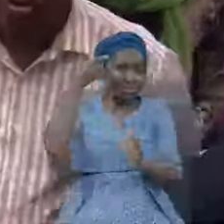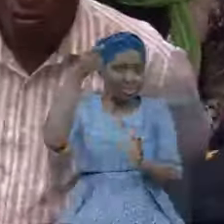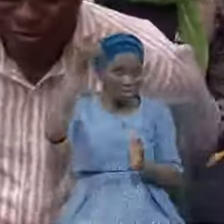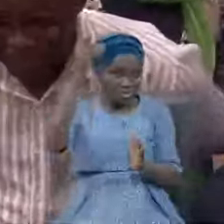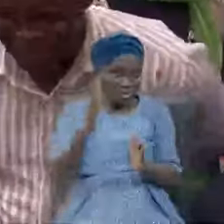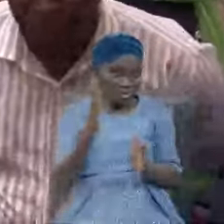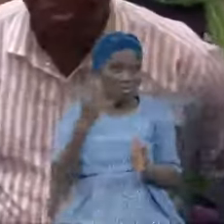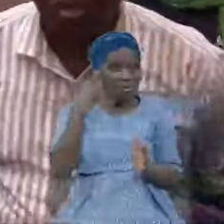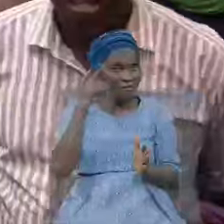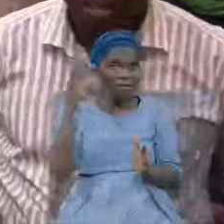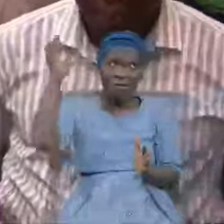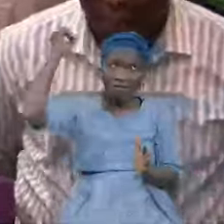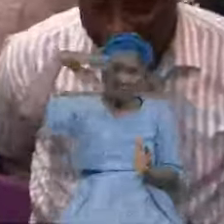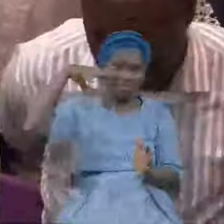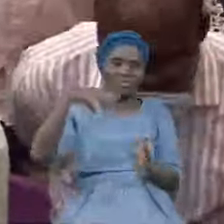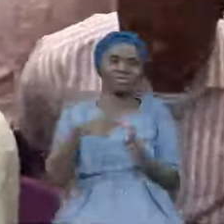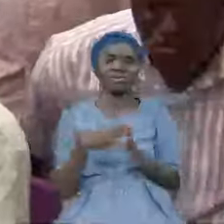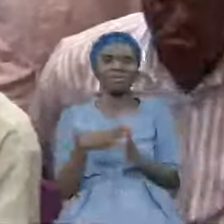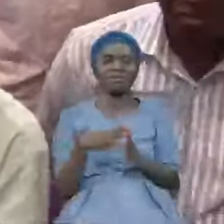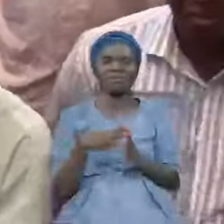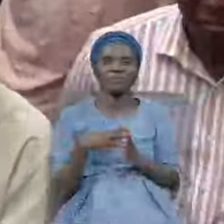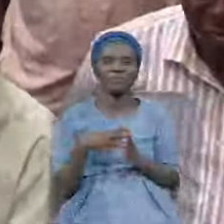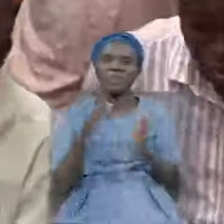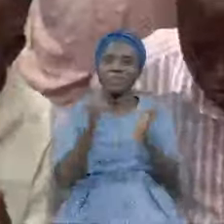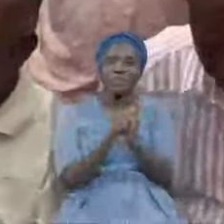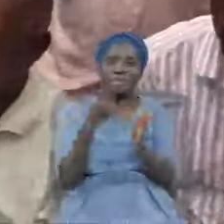pour que la grâce de Dieu